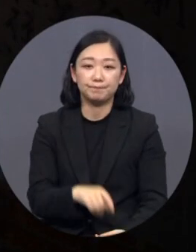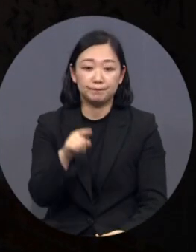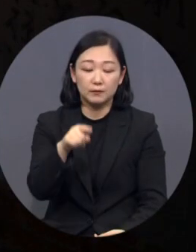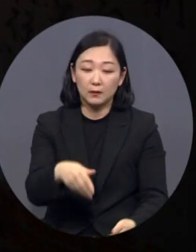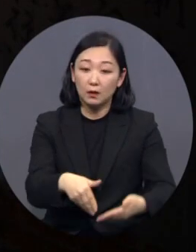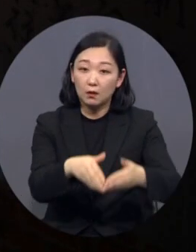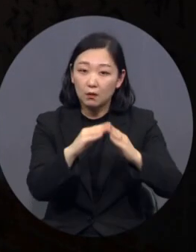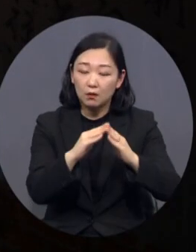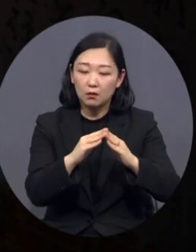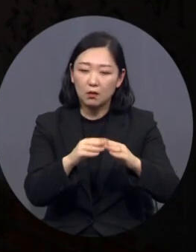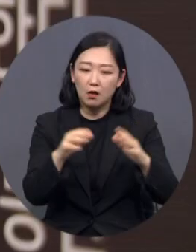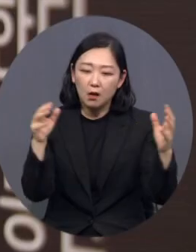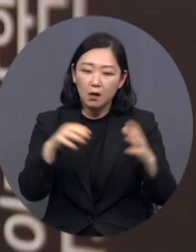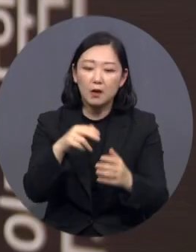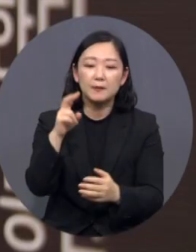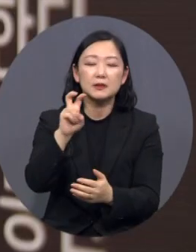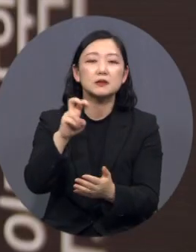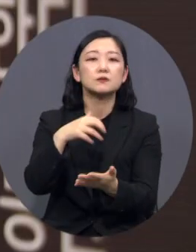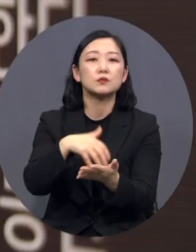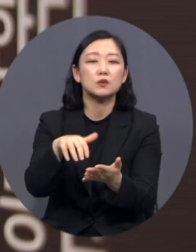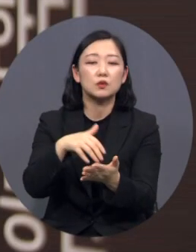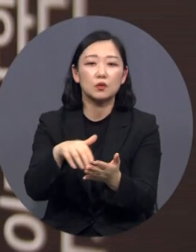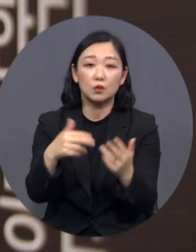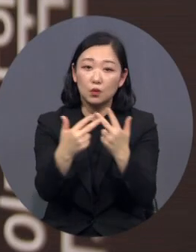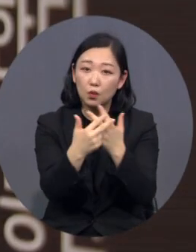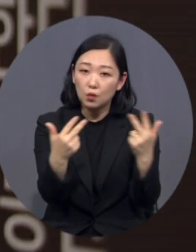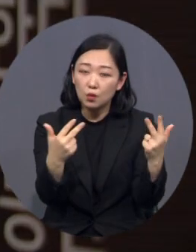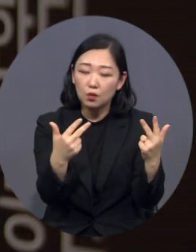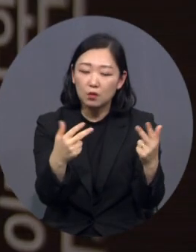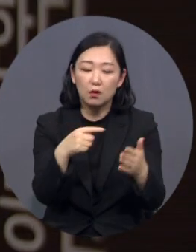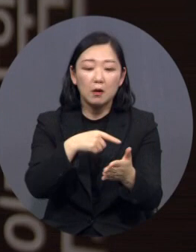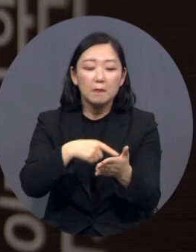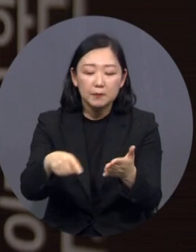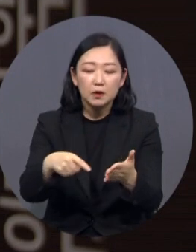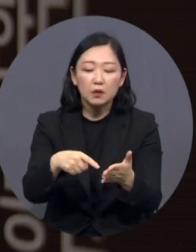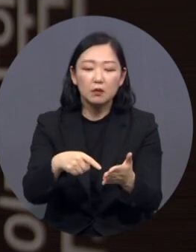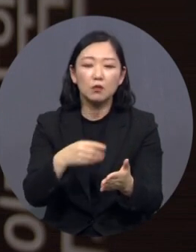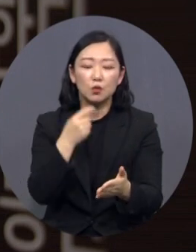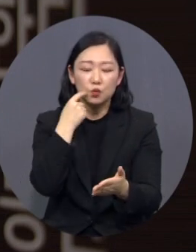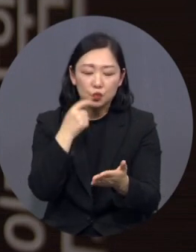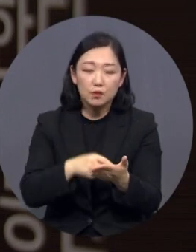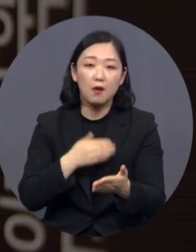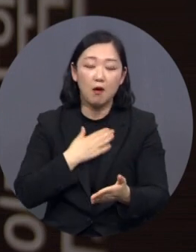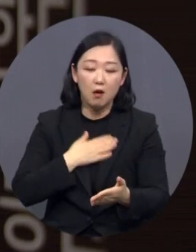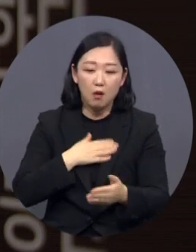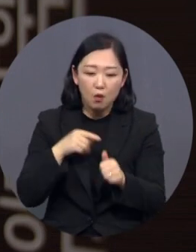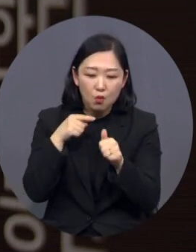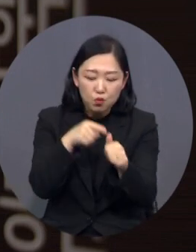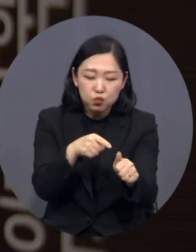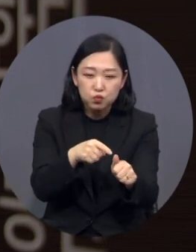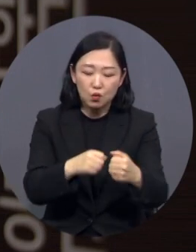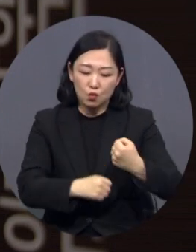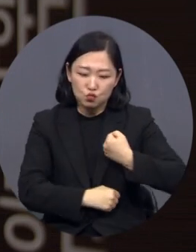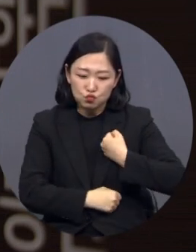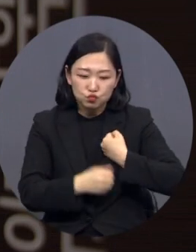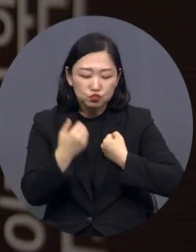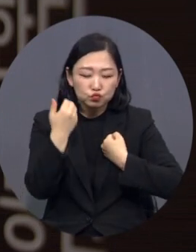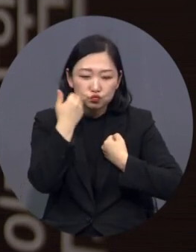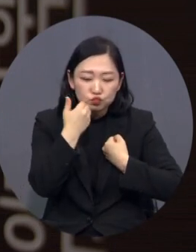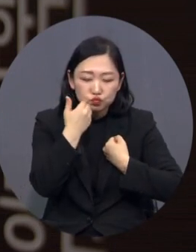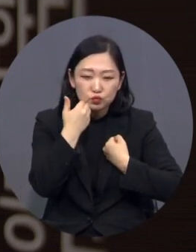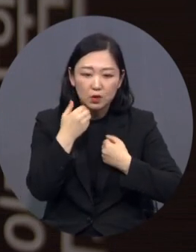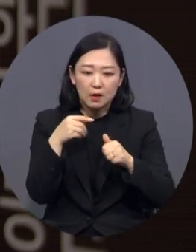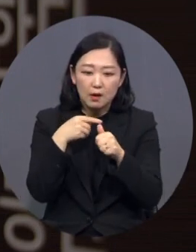전시물은 모두 20여개 피해에 대한 부분은 쉽게 찾아볼 수 있지만 학살 명령을 내린 군 순부 이름이나